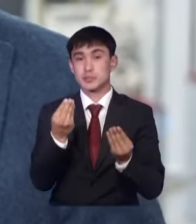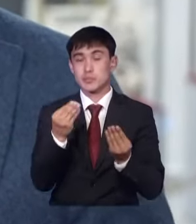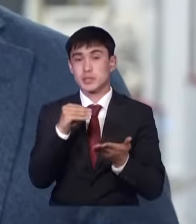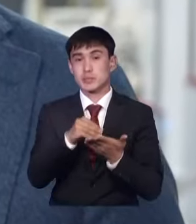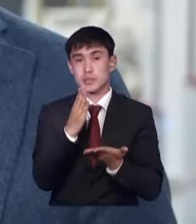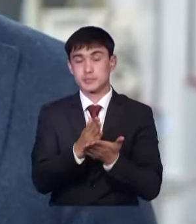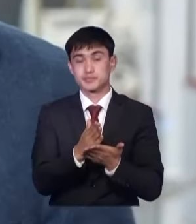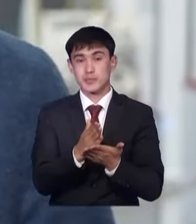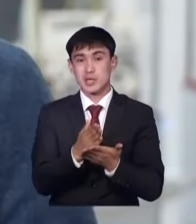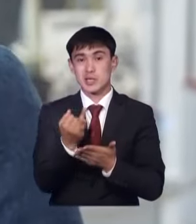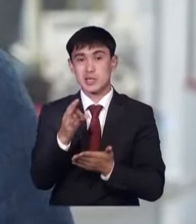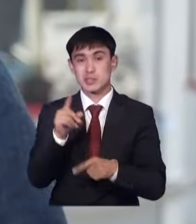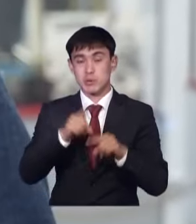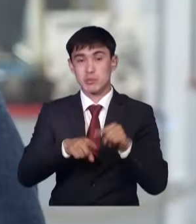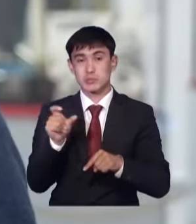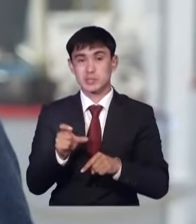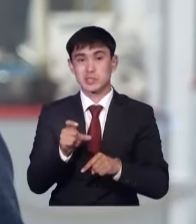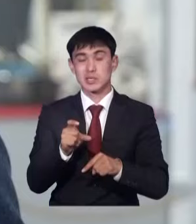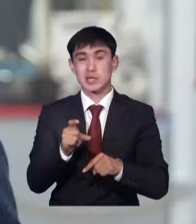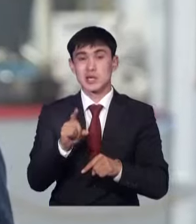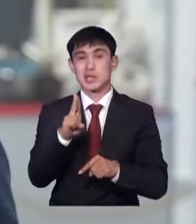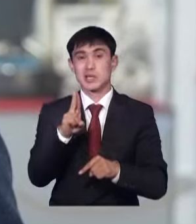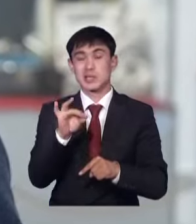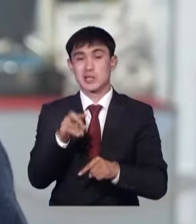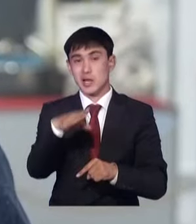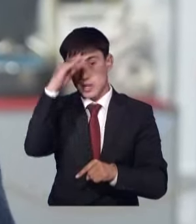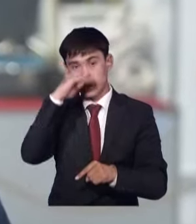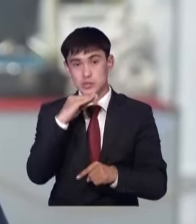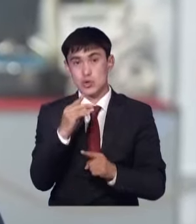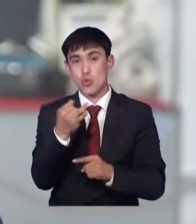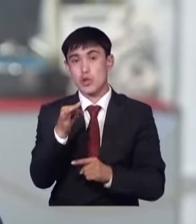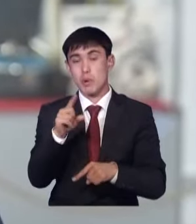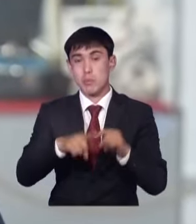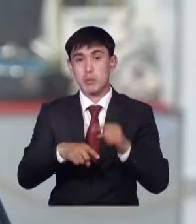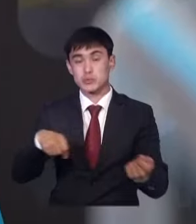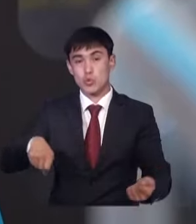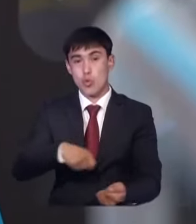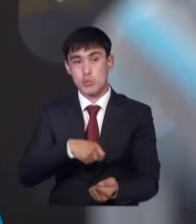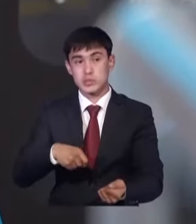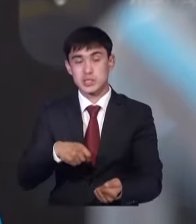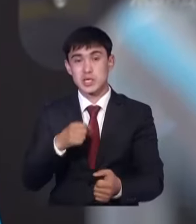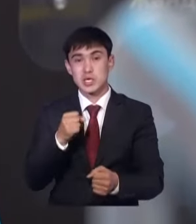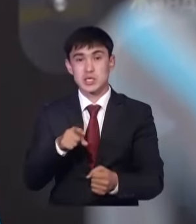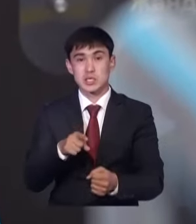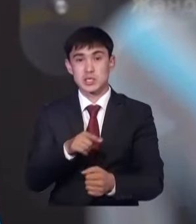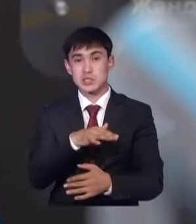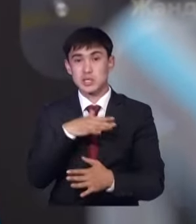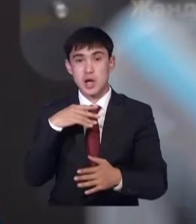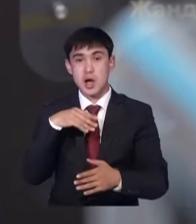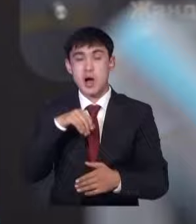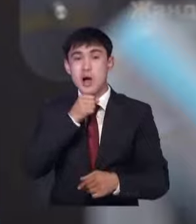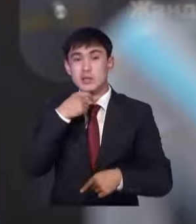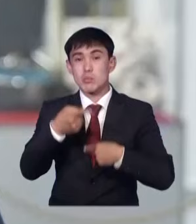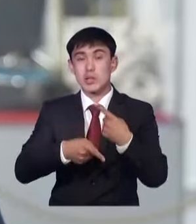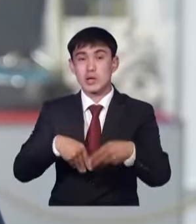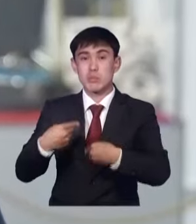шығар. Ильяс бабамыздың кіндігін кескен, кіндік әкесі аталатын Молықбай бабамыздың қобызы, ғасырдан астам атадан балаға мұра болып